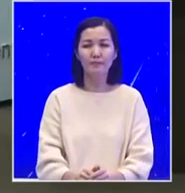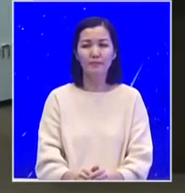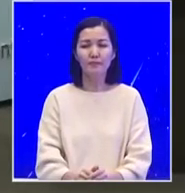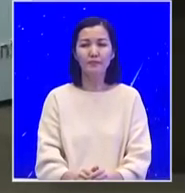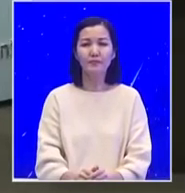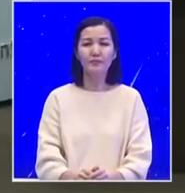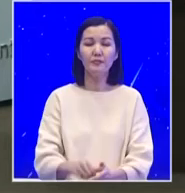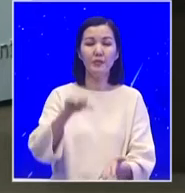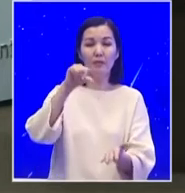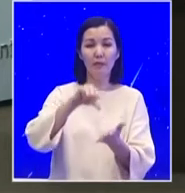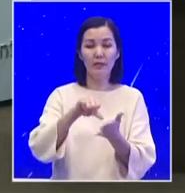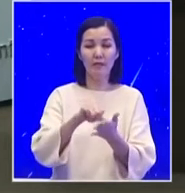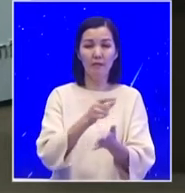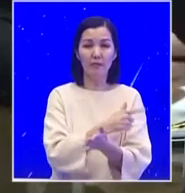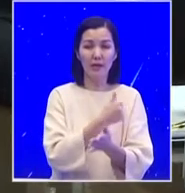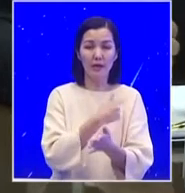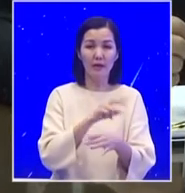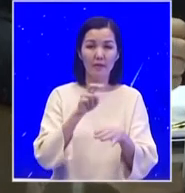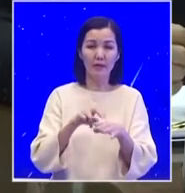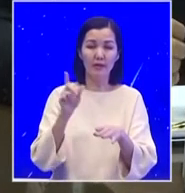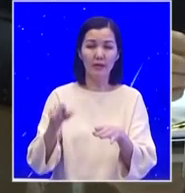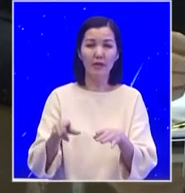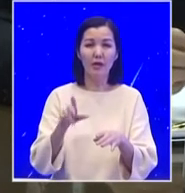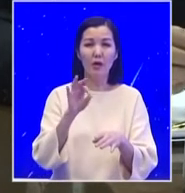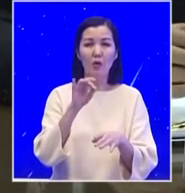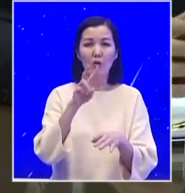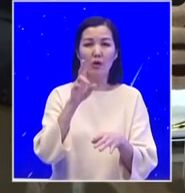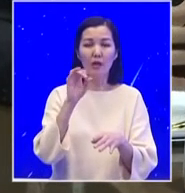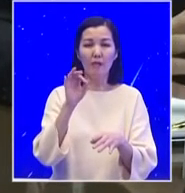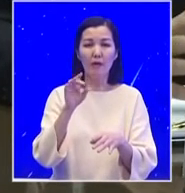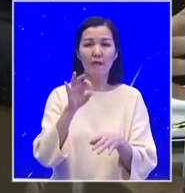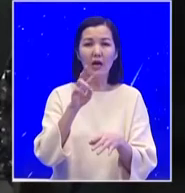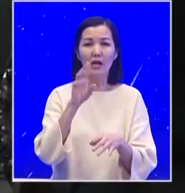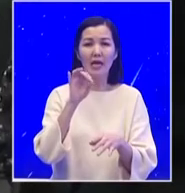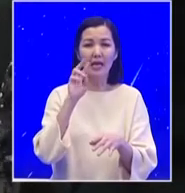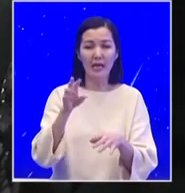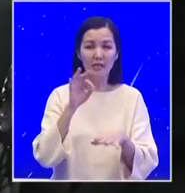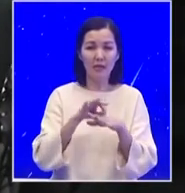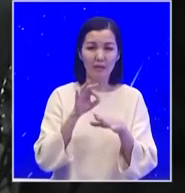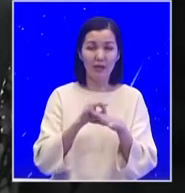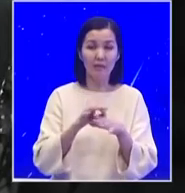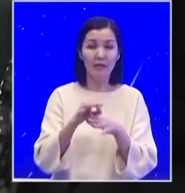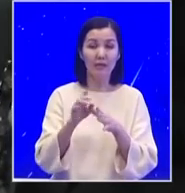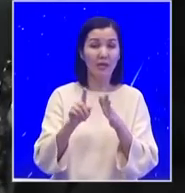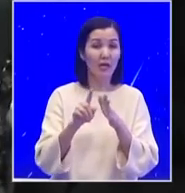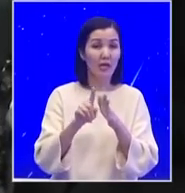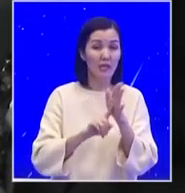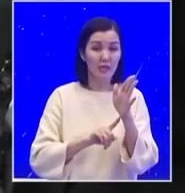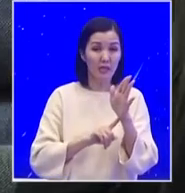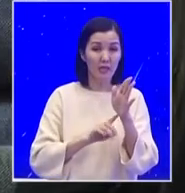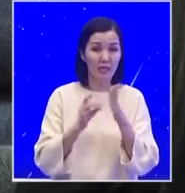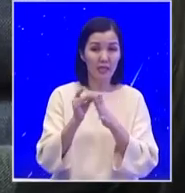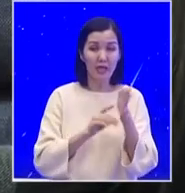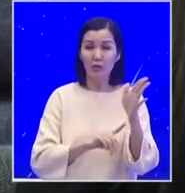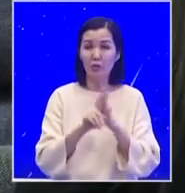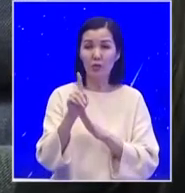По словам главного врача многопрофильной клиники Даньяра Уралбаева, онкологическое заболевание возникает не сразу. Этому предшествуют месяцы,